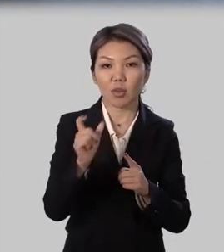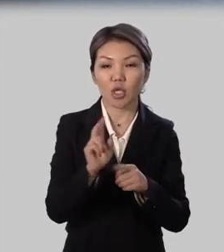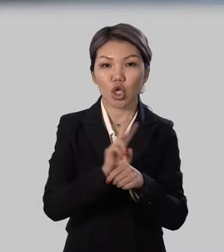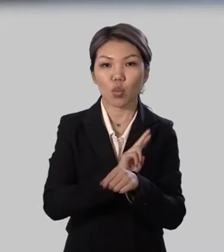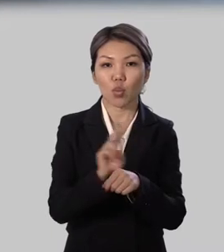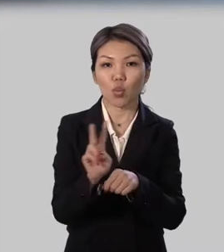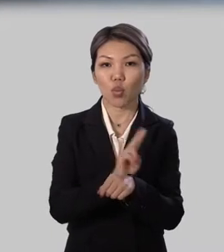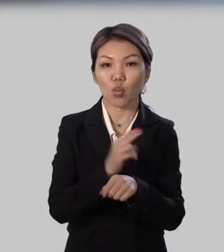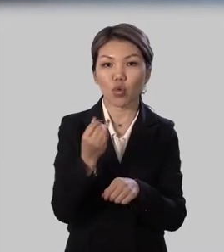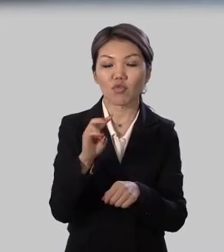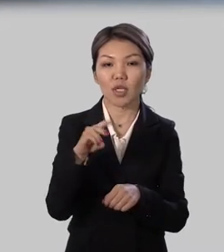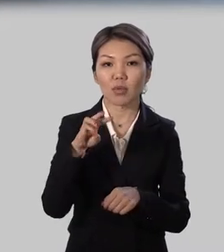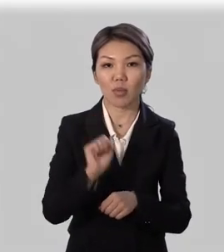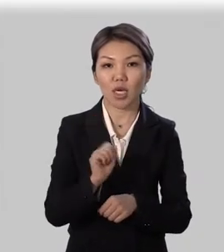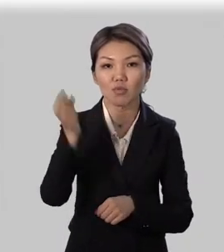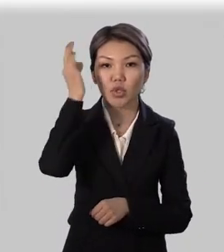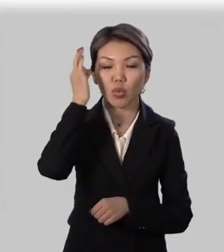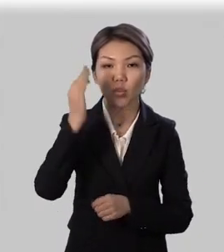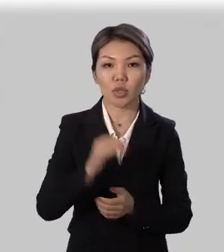этот отрывок